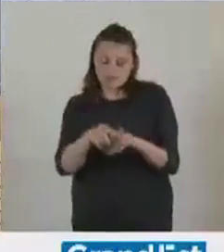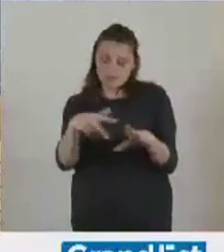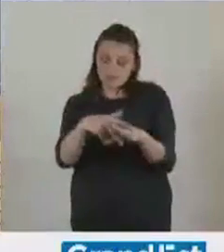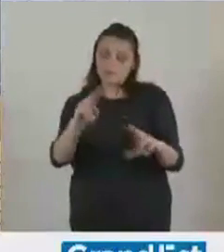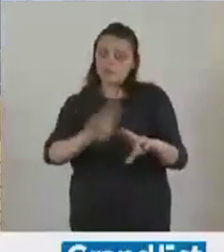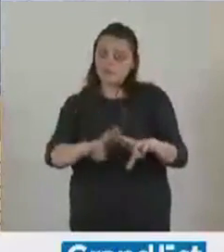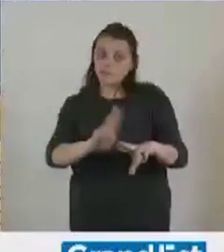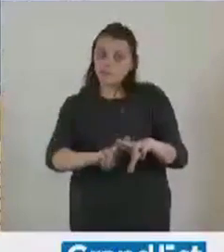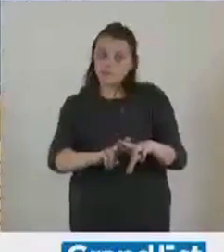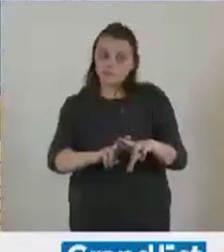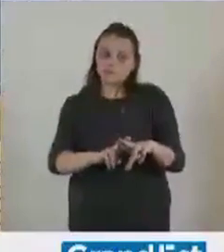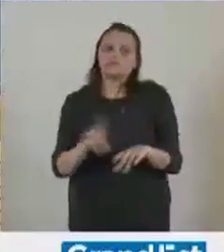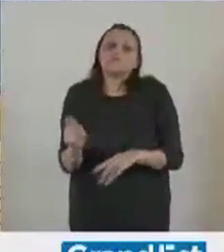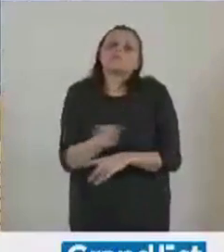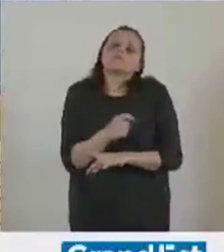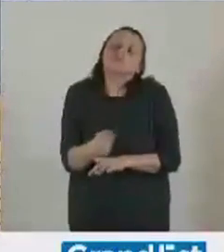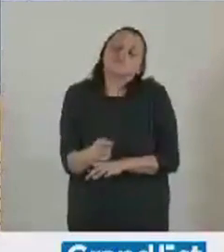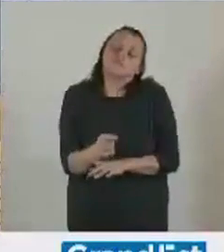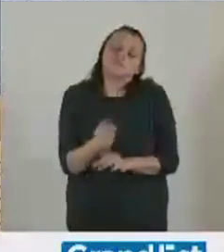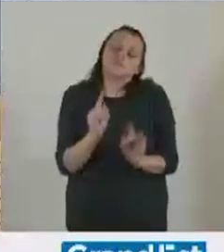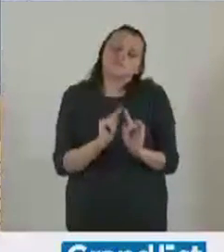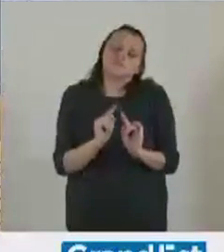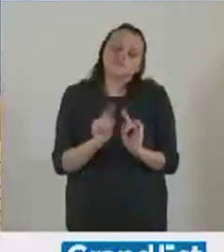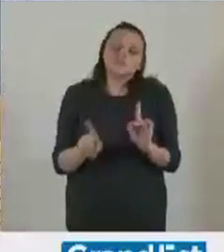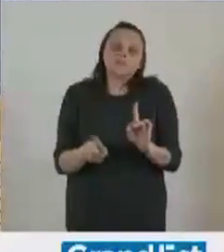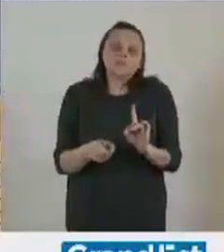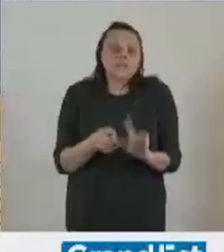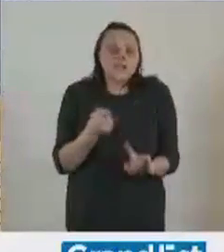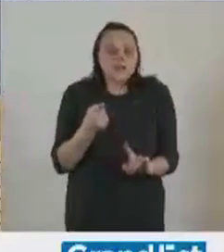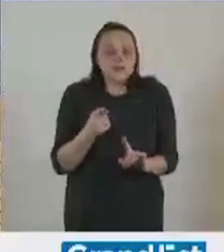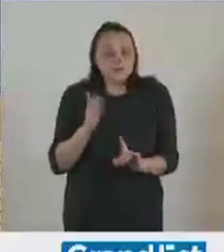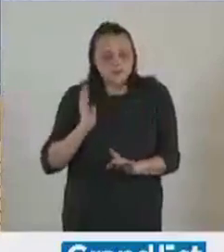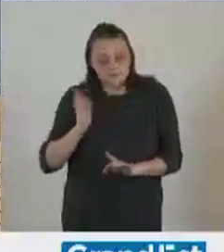a évidemment intéressé bon nombre de communes